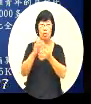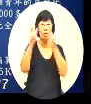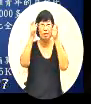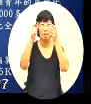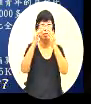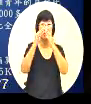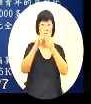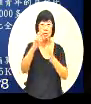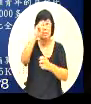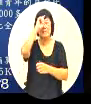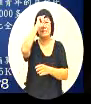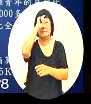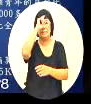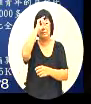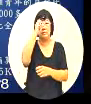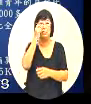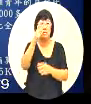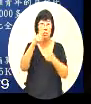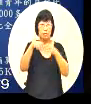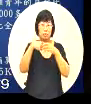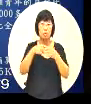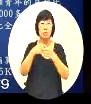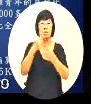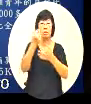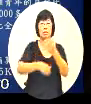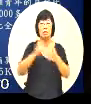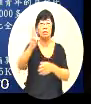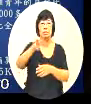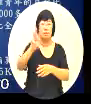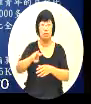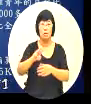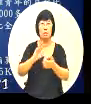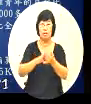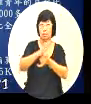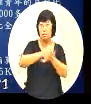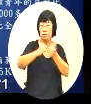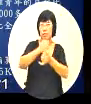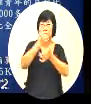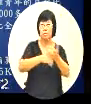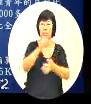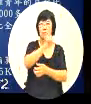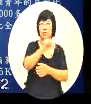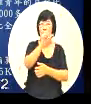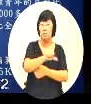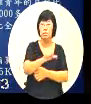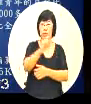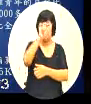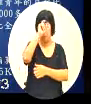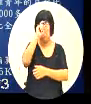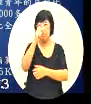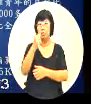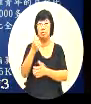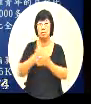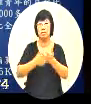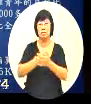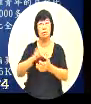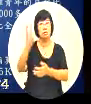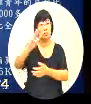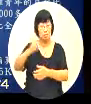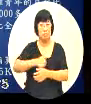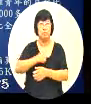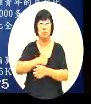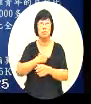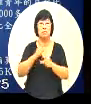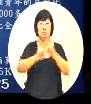值少了4000元，那么高雄的月薪也比全国低了5000了，期望少4000，那真正的少5000。